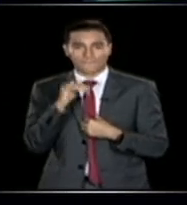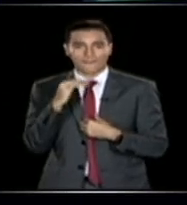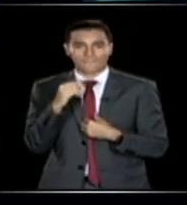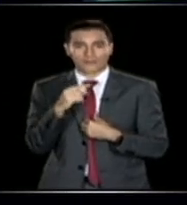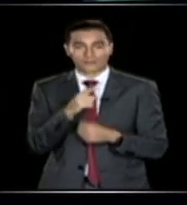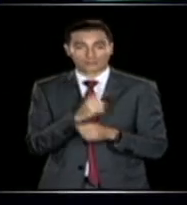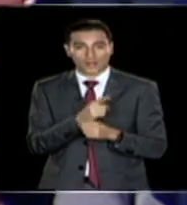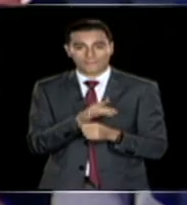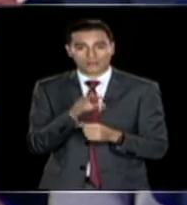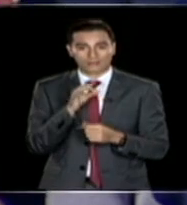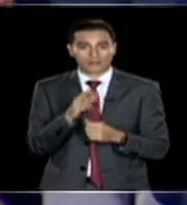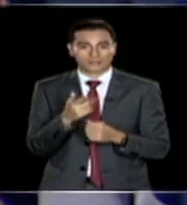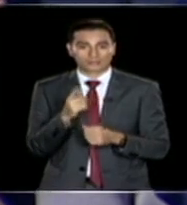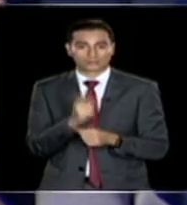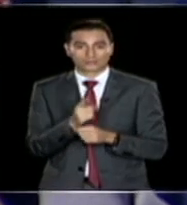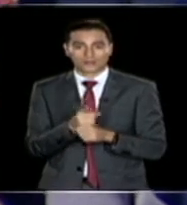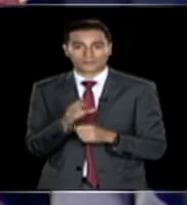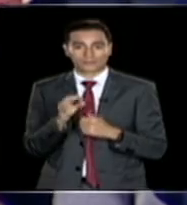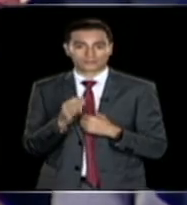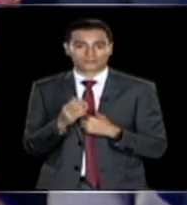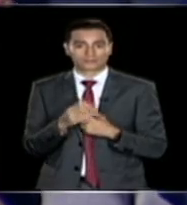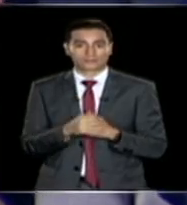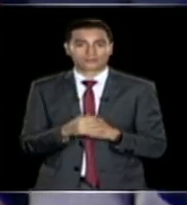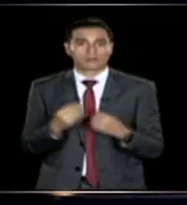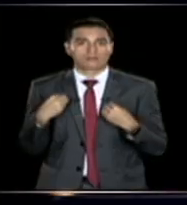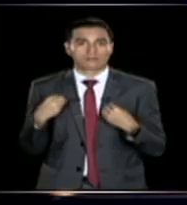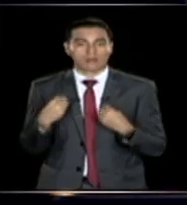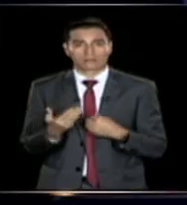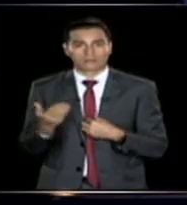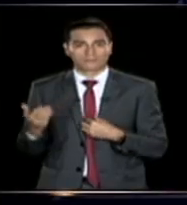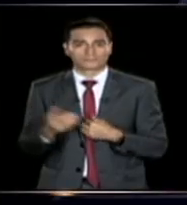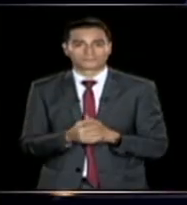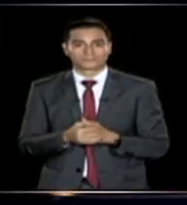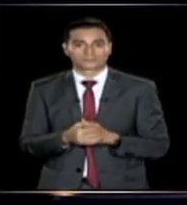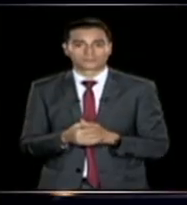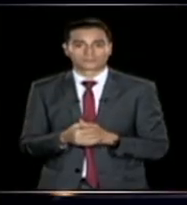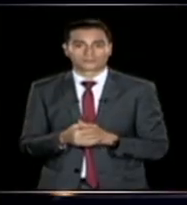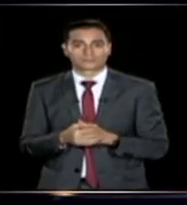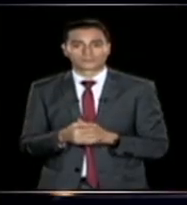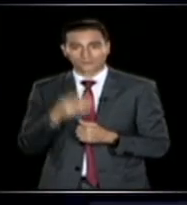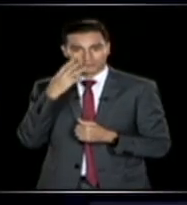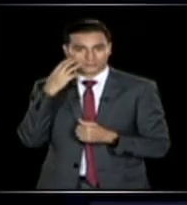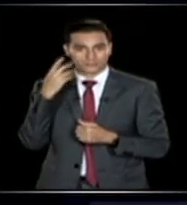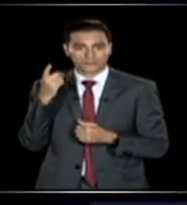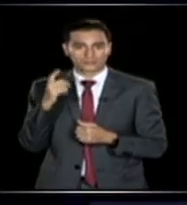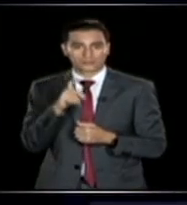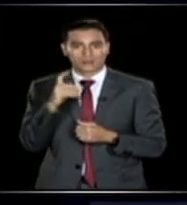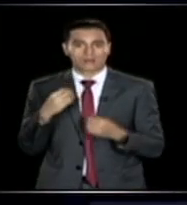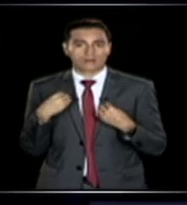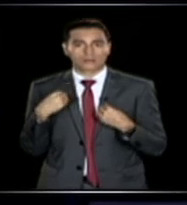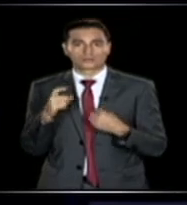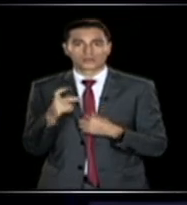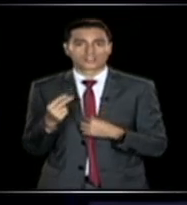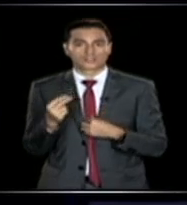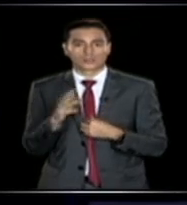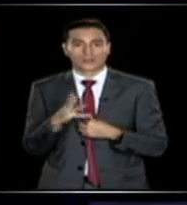يختار. مفيش مشكلة خالص، المدير الفني يختار. اختار رياضة. رياضة. صعقة، سؤال في الرياضة. يا ترى السؤال ب20